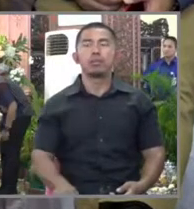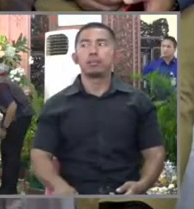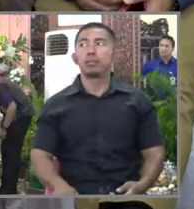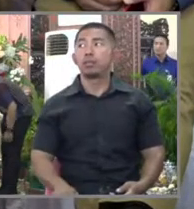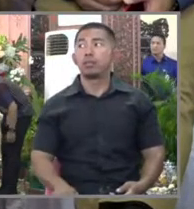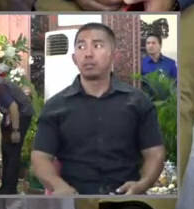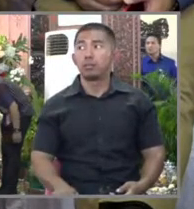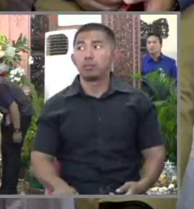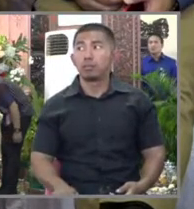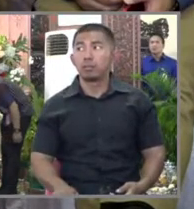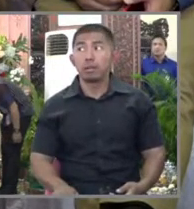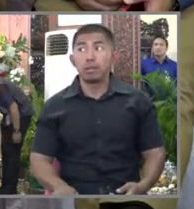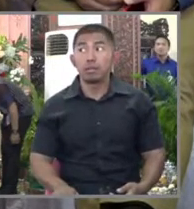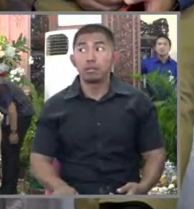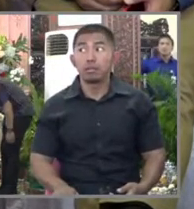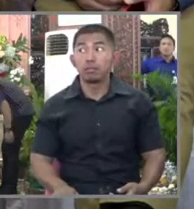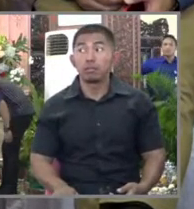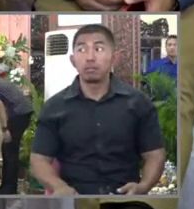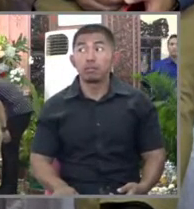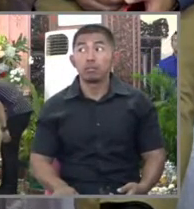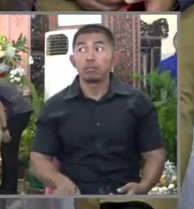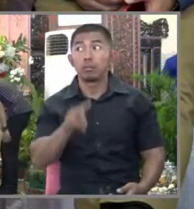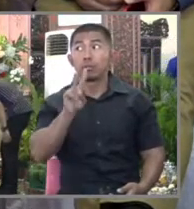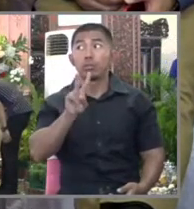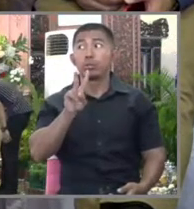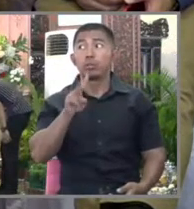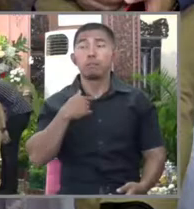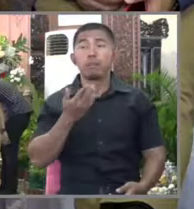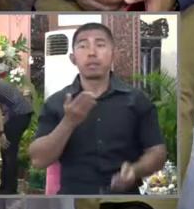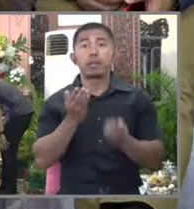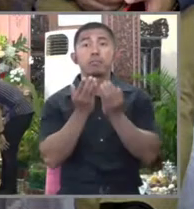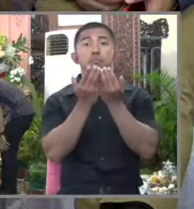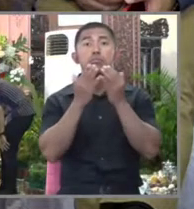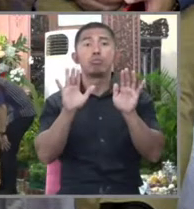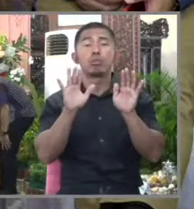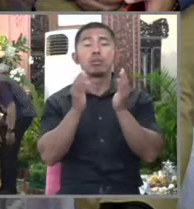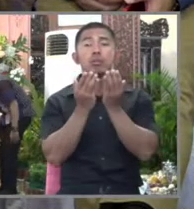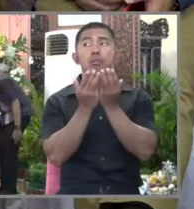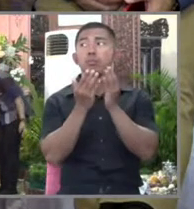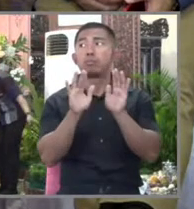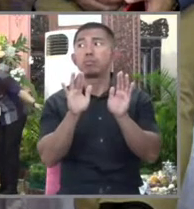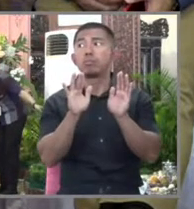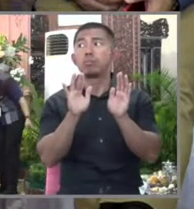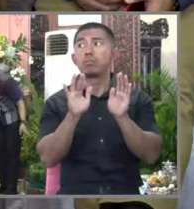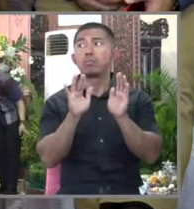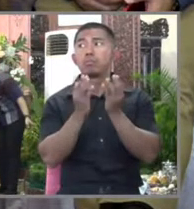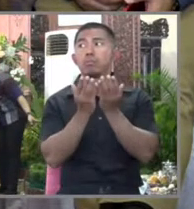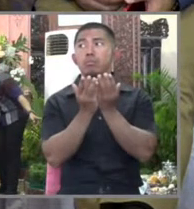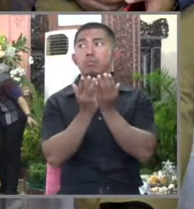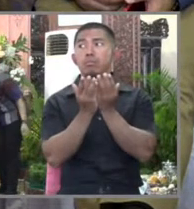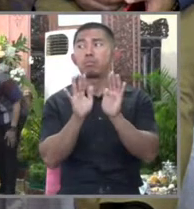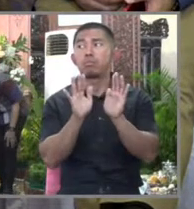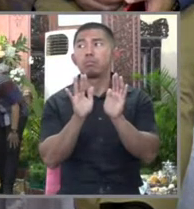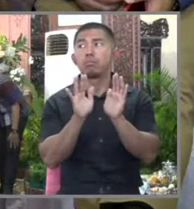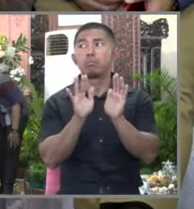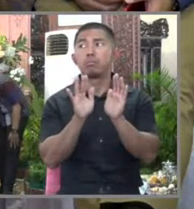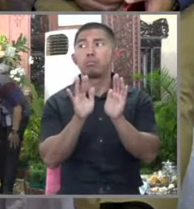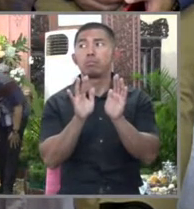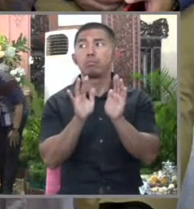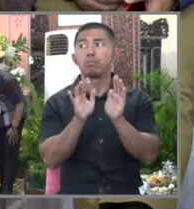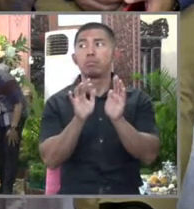unit usaha kami ingin membuka sandal untuk hotel. Dan juga batik